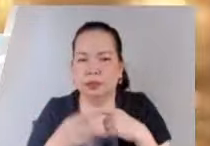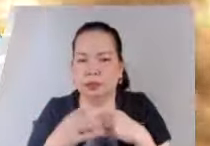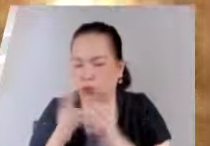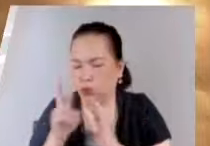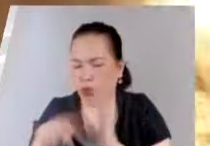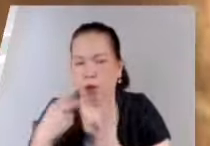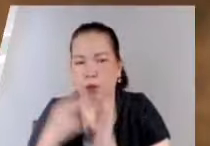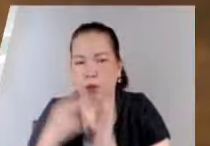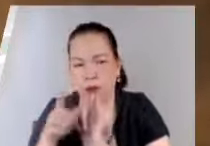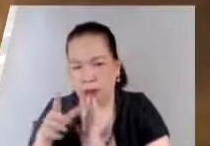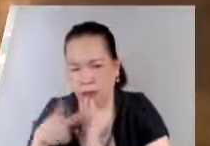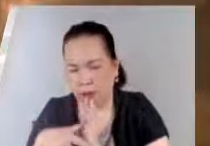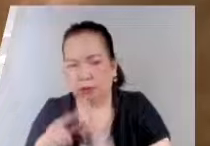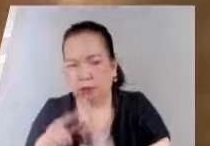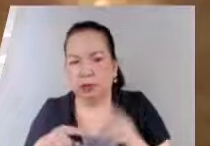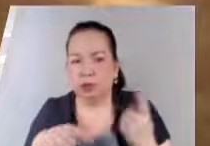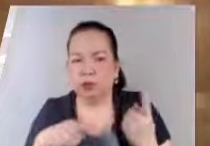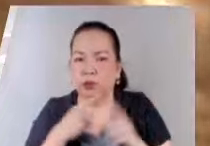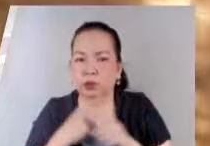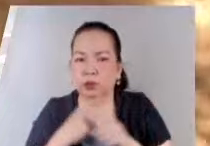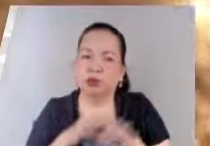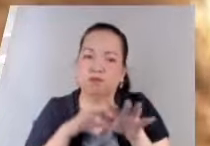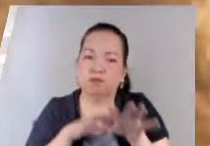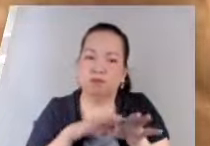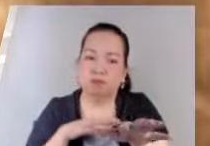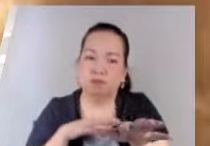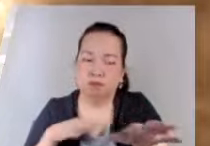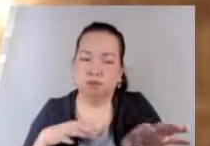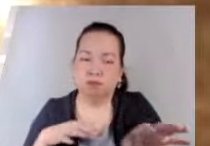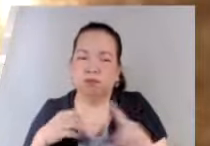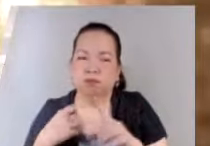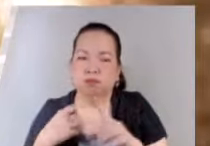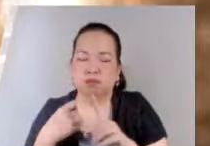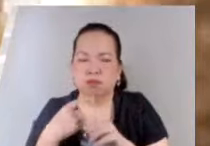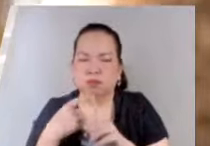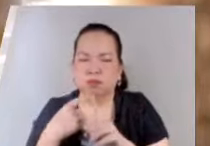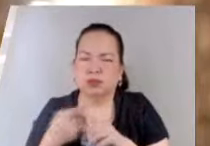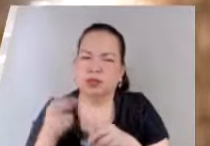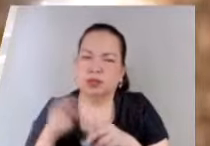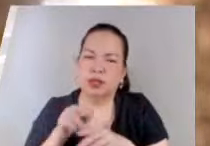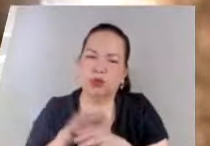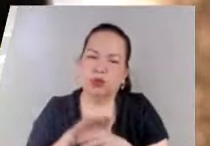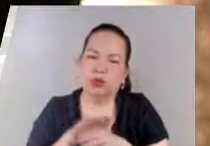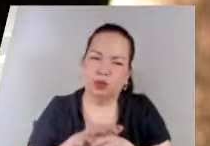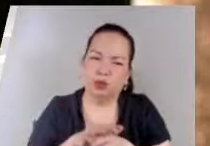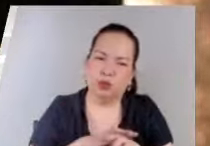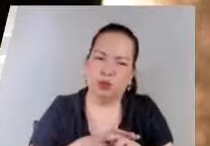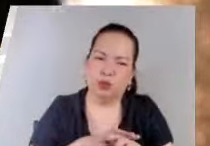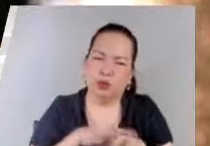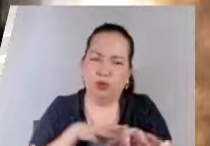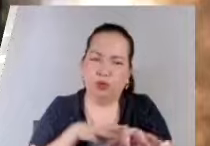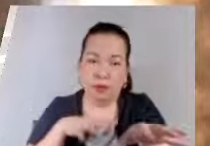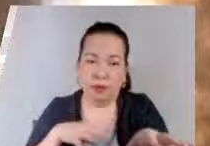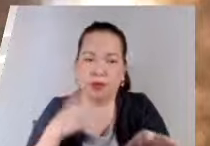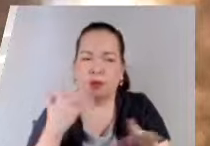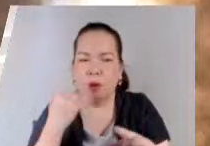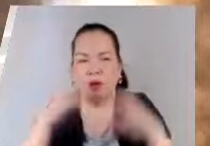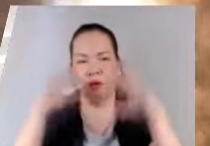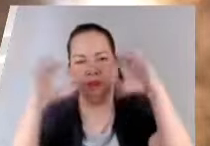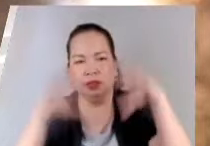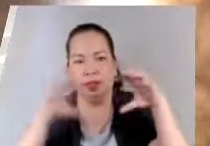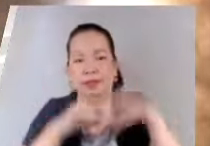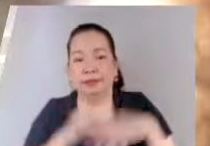mga sasakyan, nakakadagdag pa sa pagbagal ng daloy ng trapiko ang pag-ulan. At yan ang latest mula rito sa Maynila. Balik sa